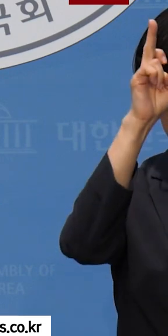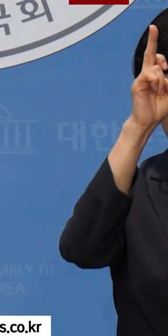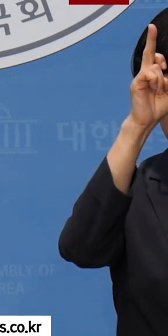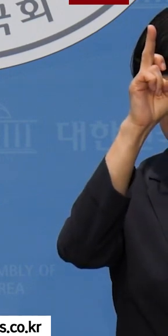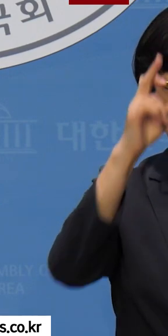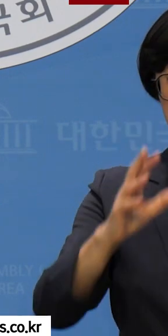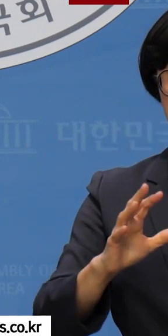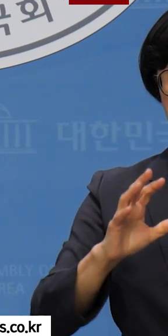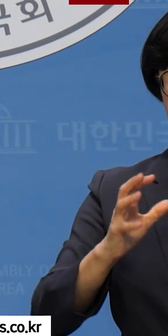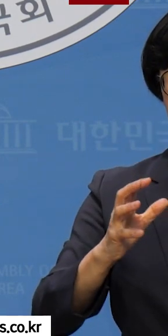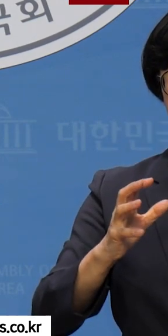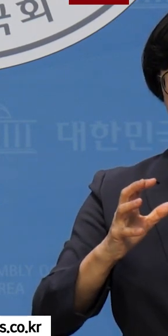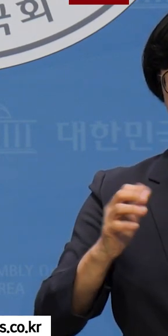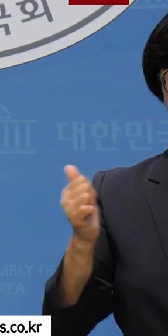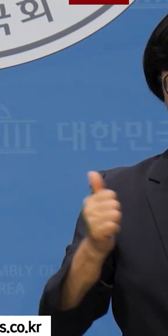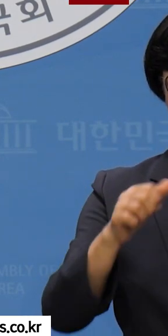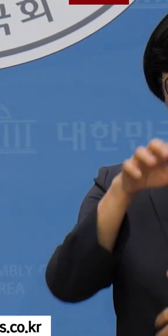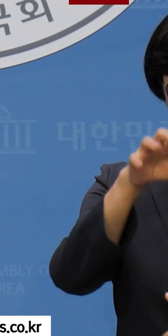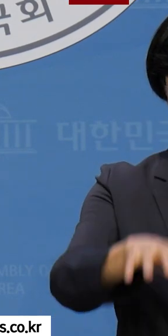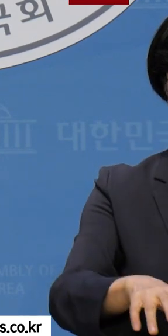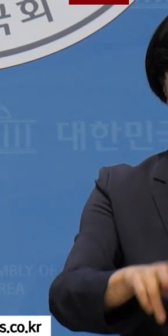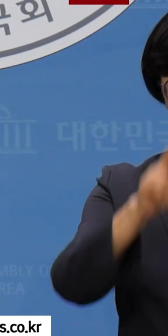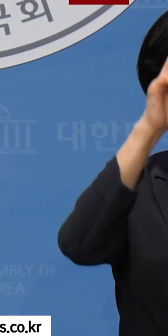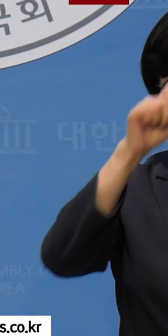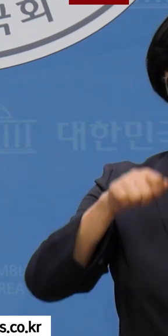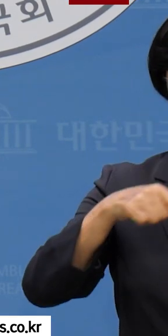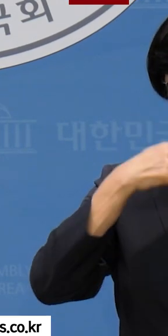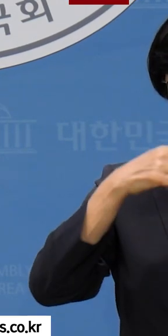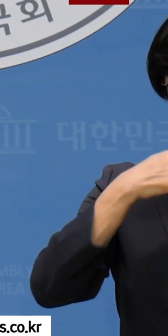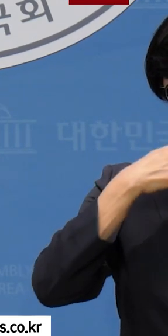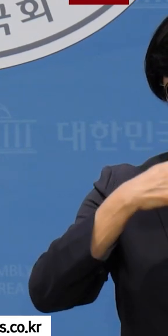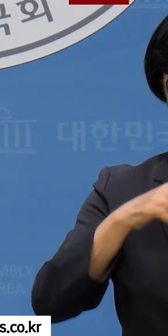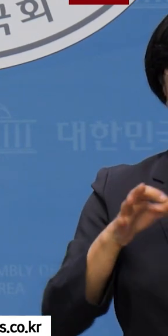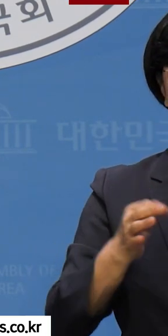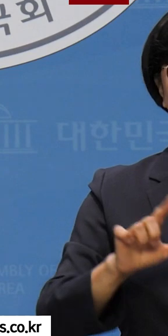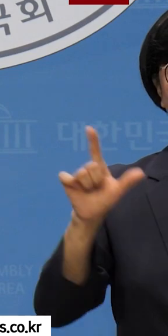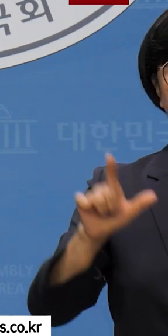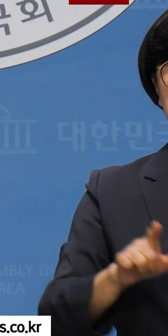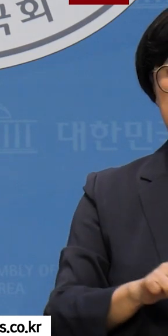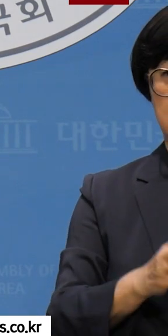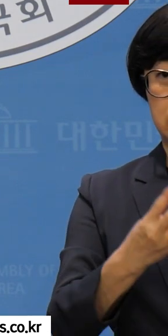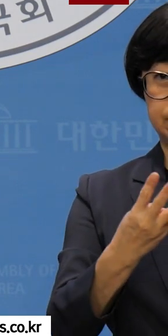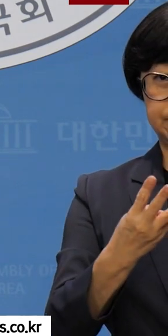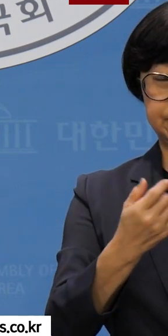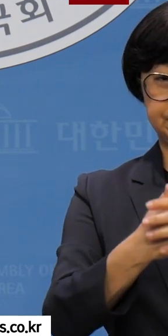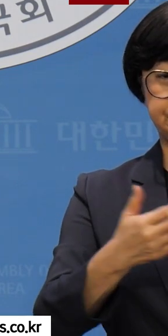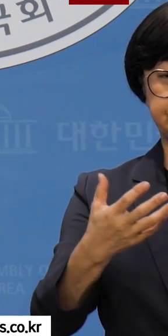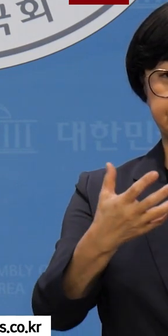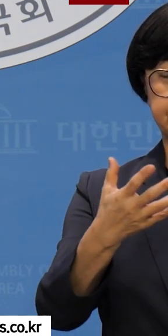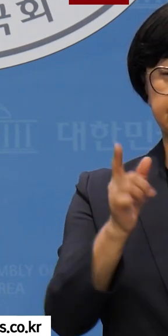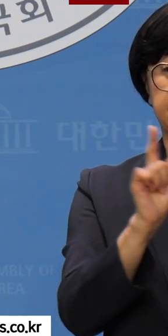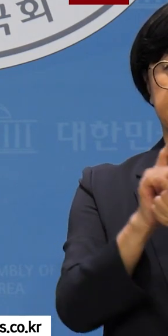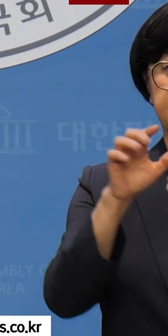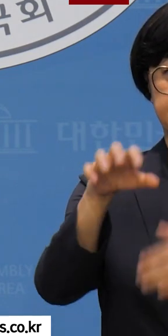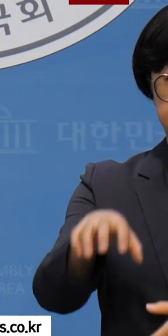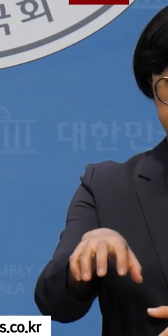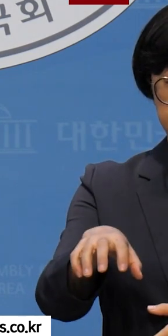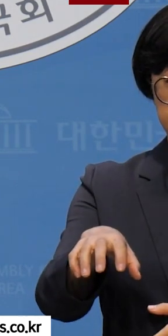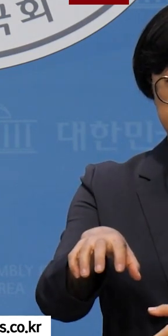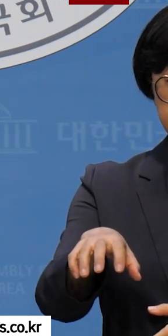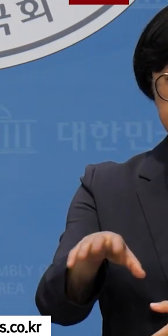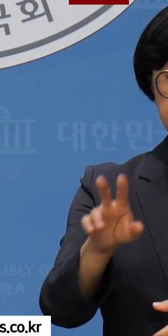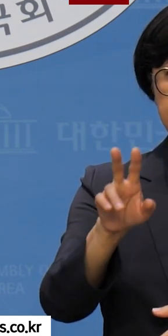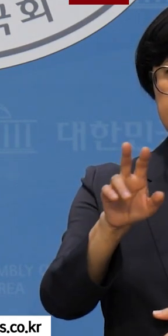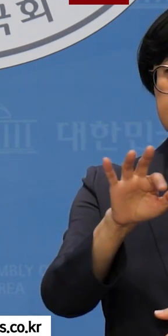국회 사랑제에서 오찬을 진행합니다. 또 금요일 11월 3일 11시에 의장 접견실에서 마힌다